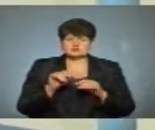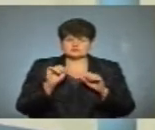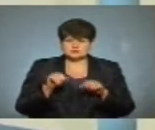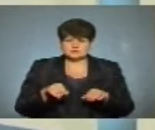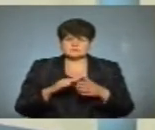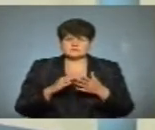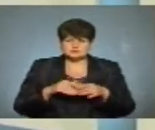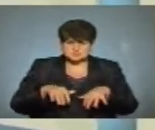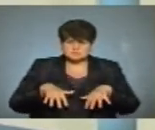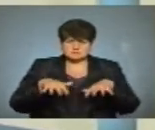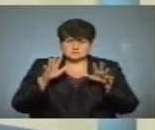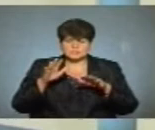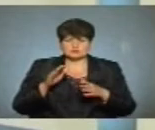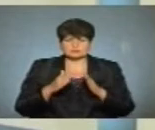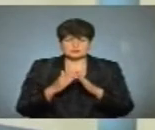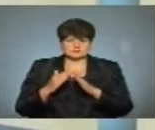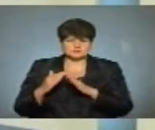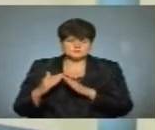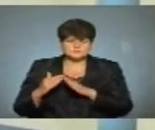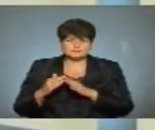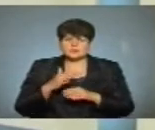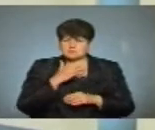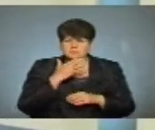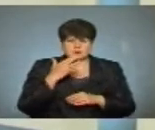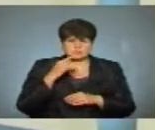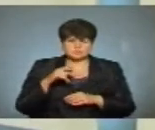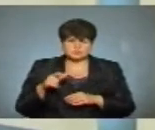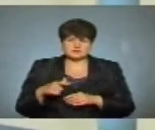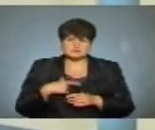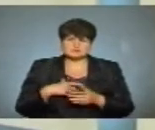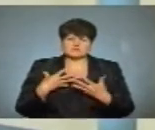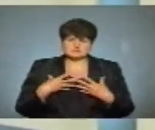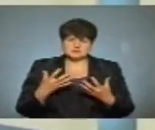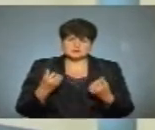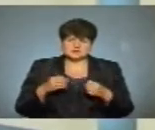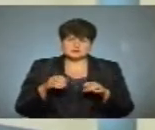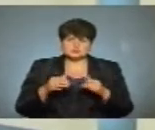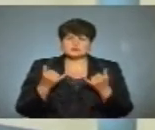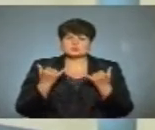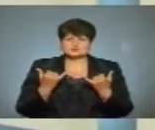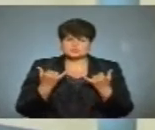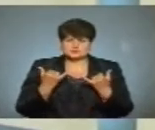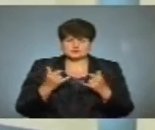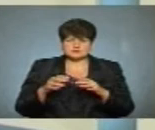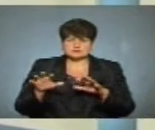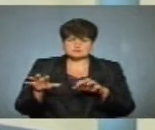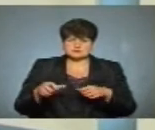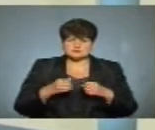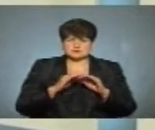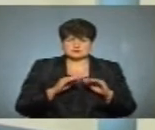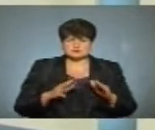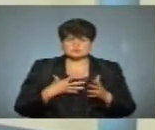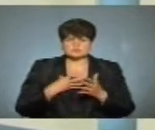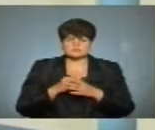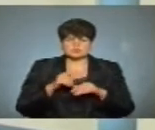ситуація з підтопленням їхніх будівель. Багато людей для себе вже прийняли рішення і сьогодні вивезли дітей до